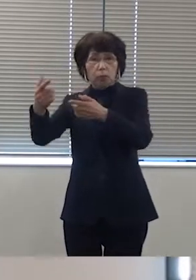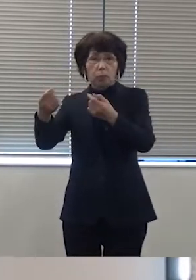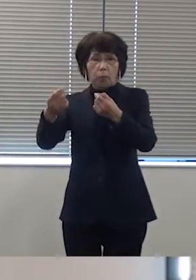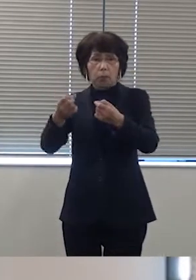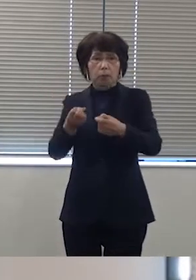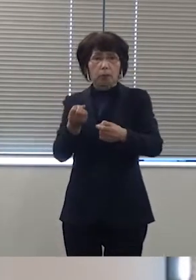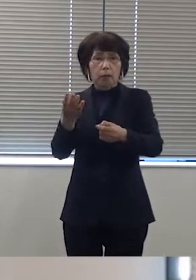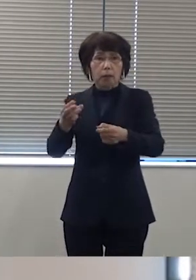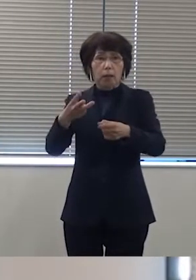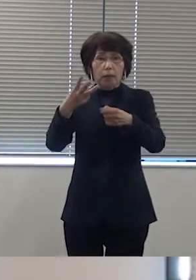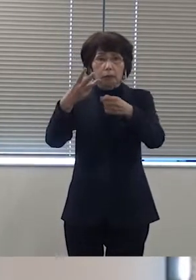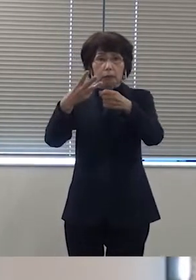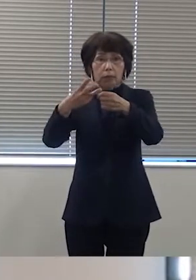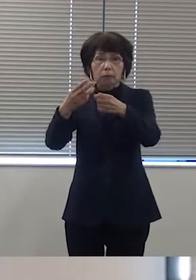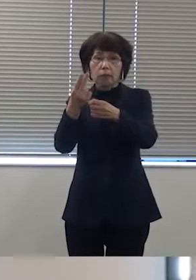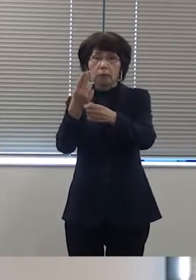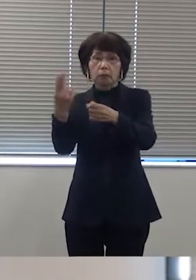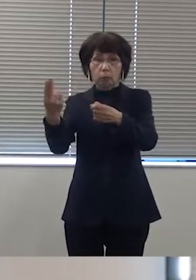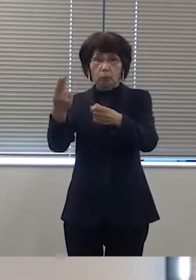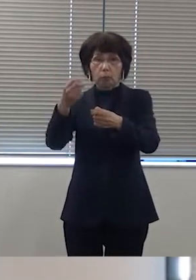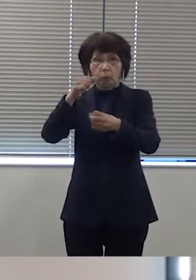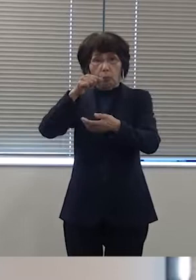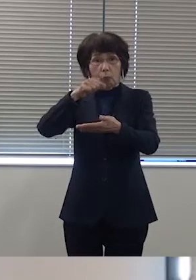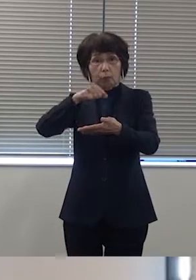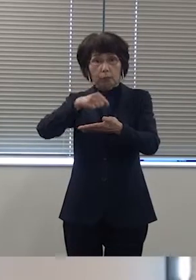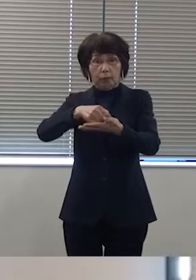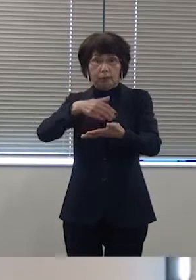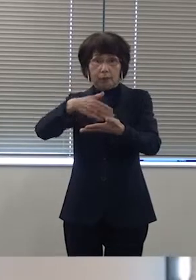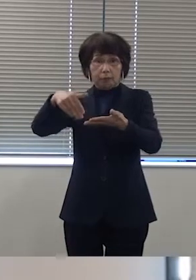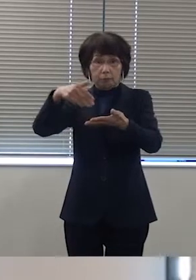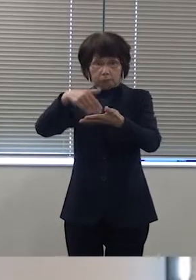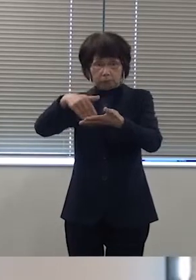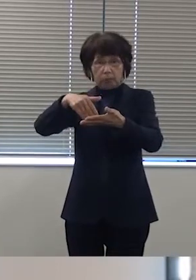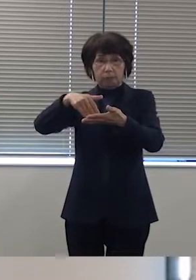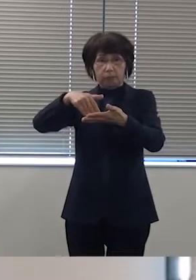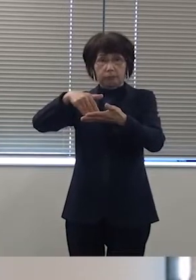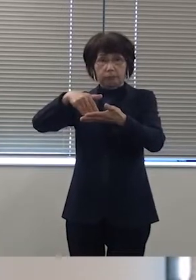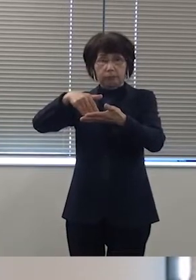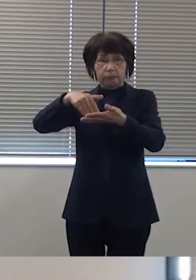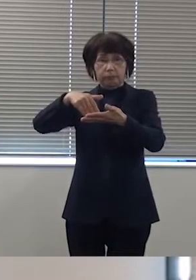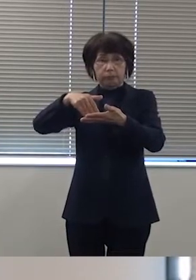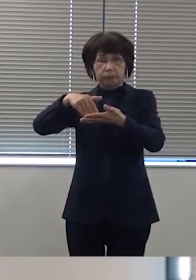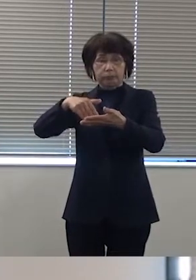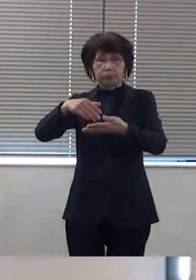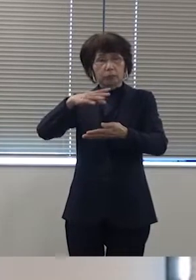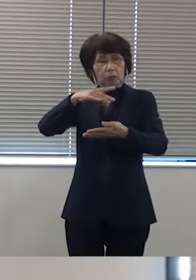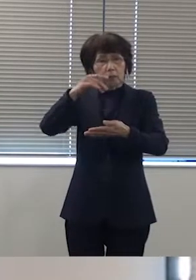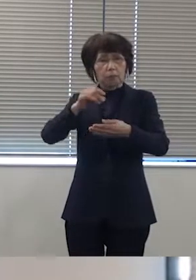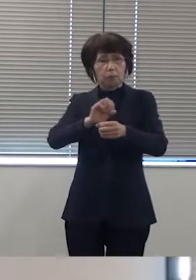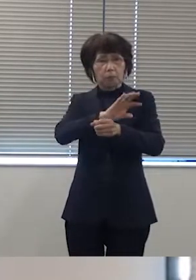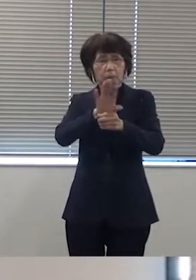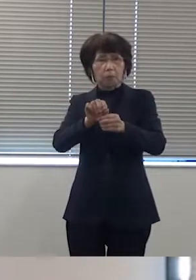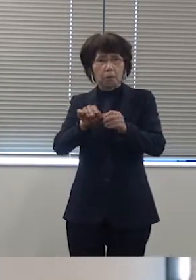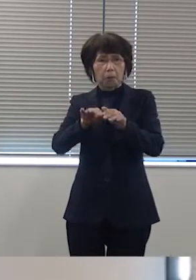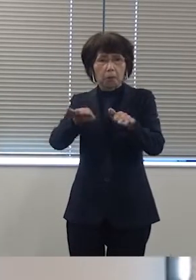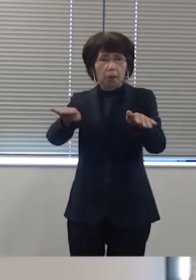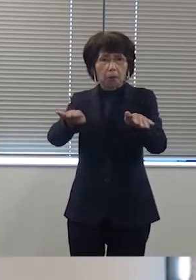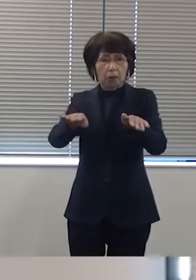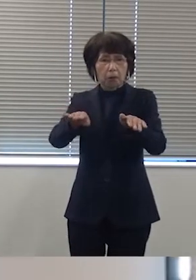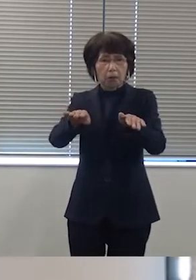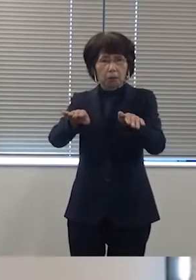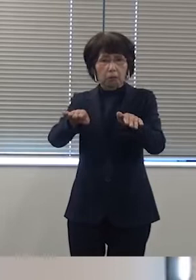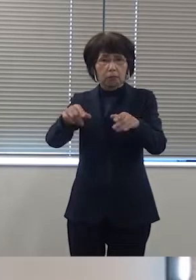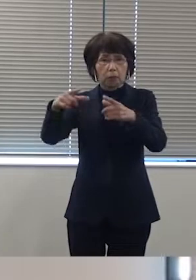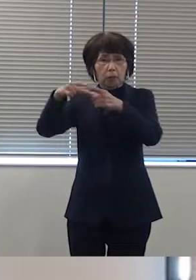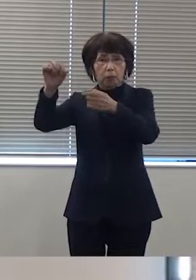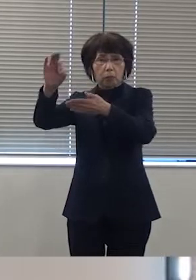なんですが、令和3年度決算でですね、 当初はコロナの影響で市税